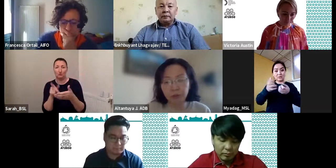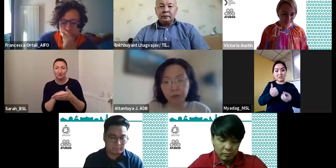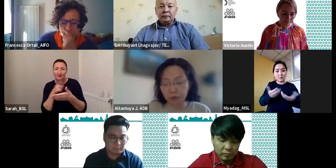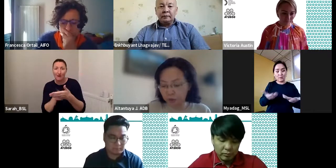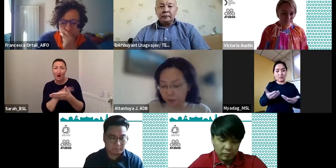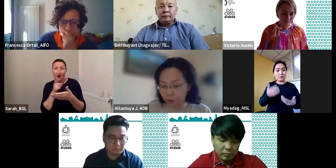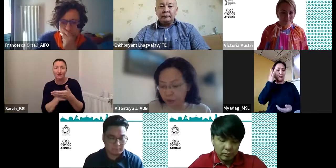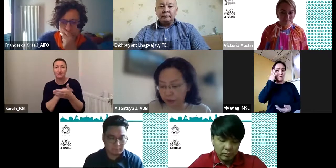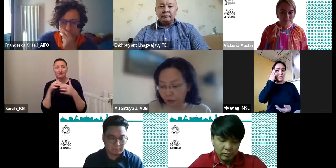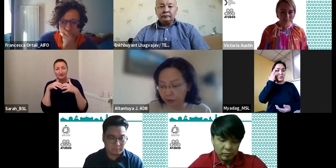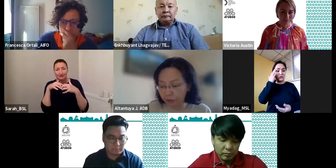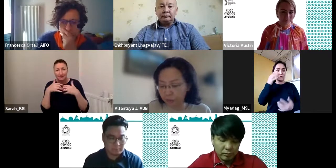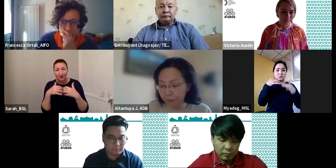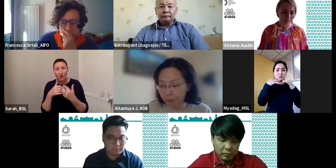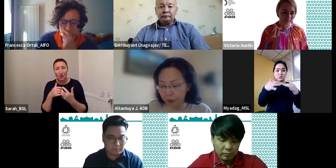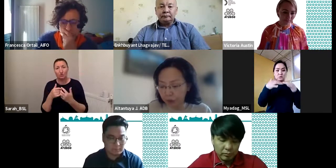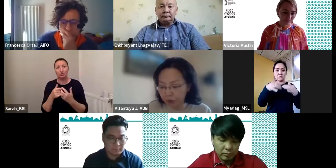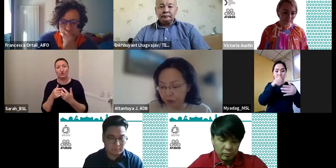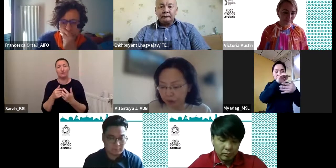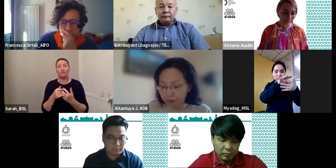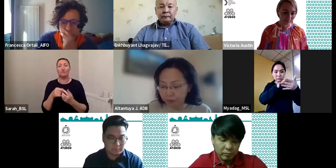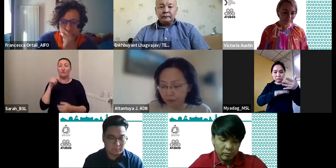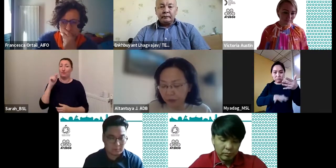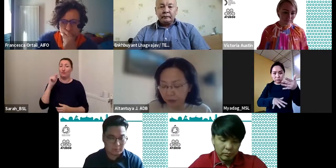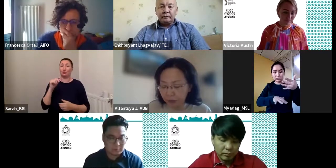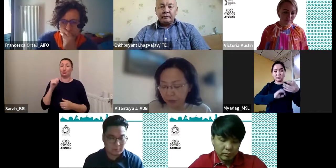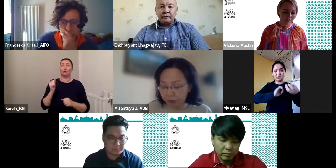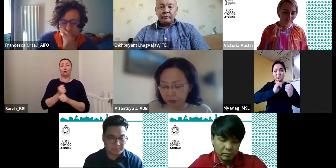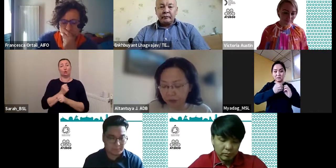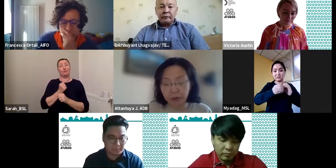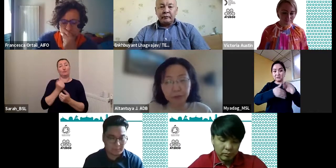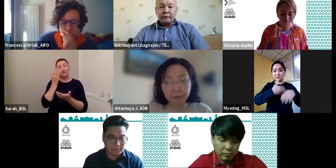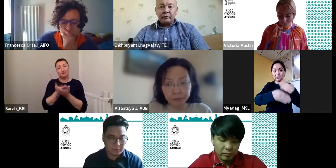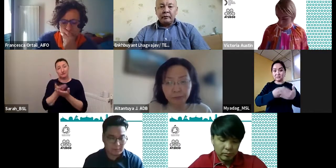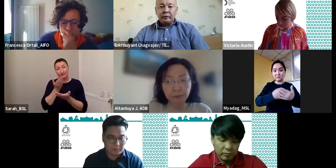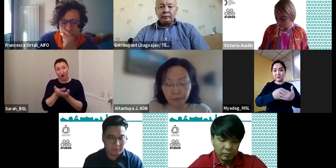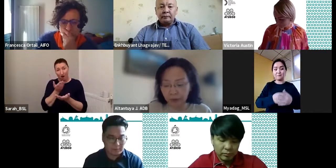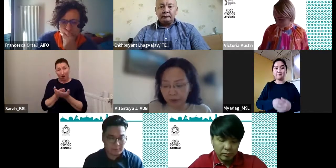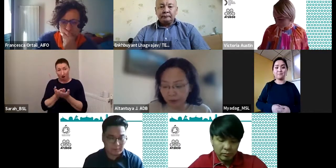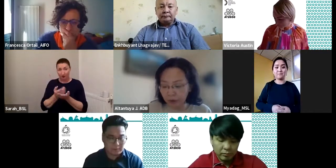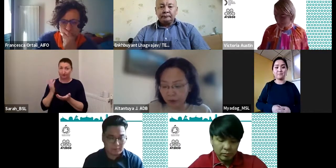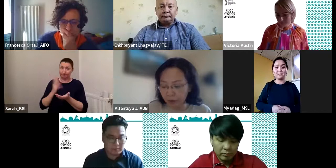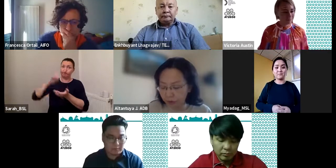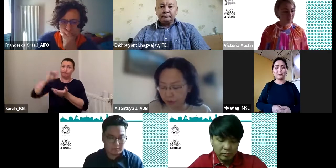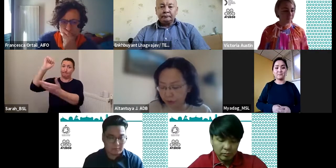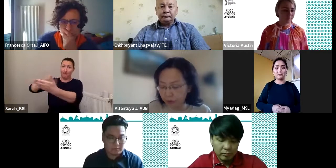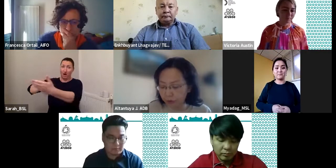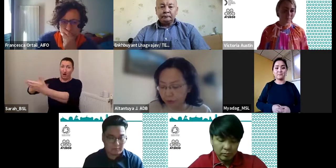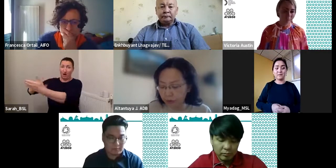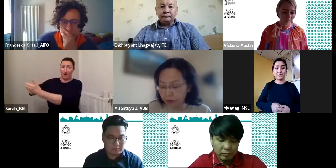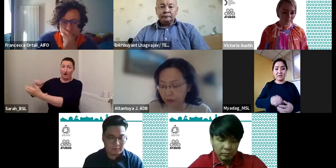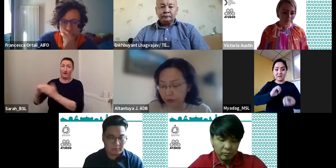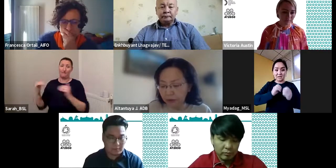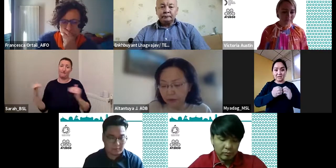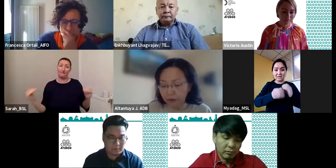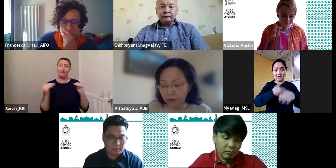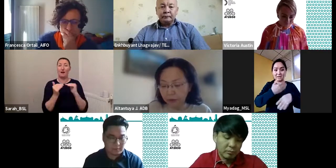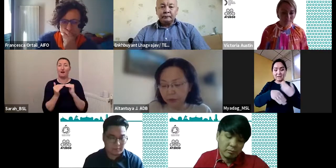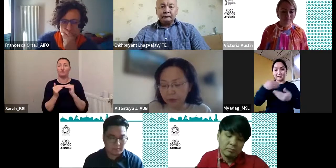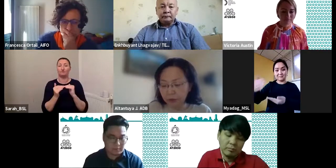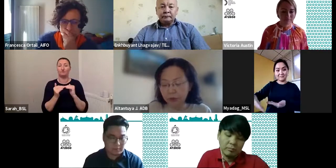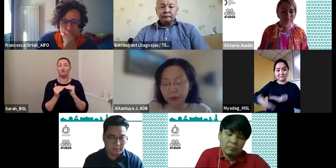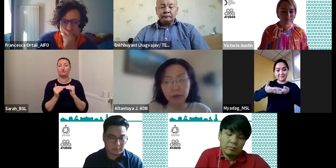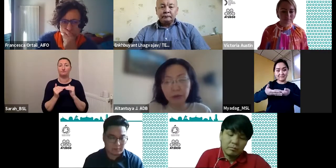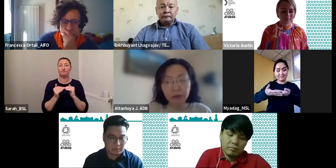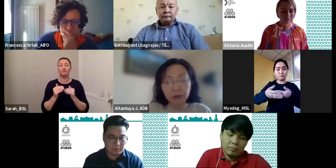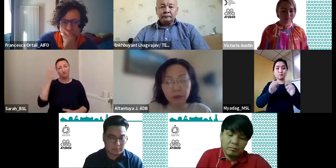бодлогын зөвлөмжүүдийг бол боловсруулад одоо явж байгаа. Тэгээ энийг бол мэдээж хэрэг хэрэгжүүлэхэд бол нэмэр болно. Тэгээд